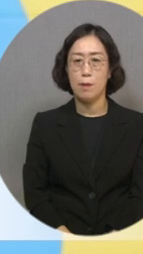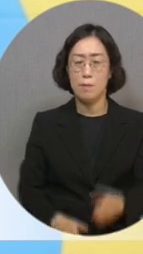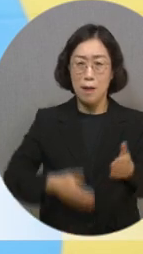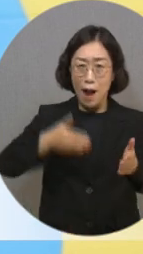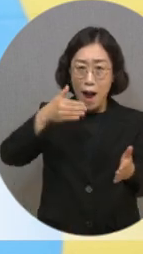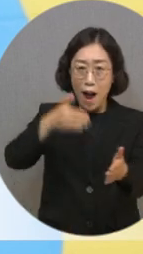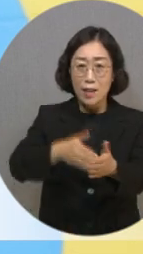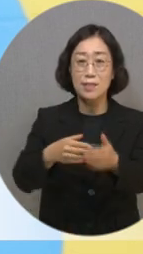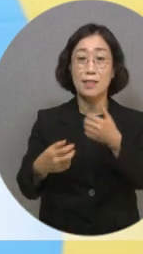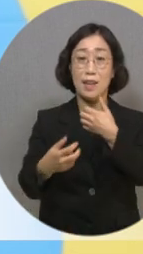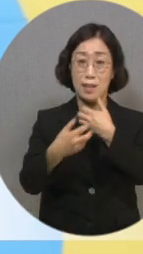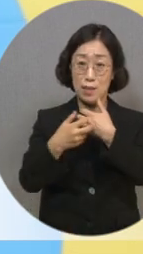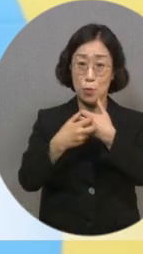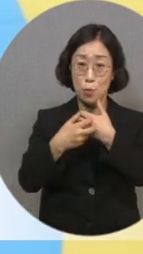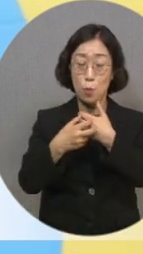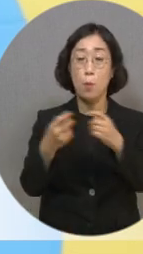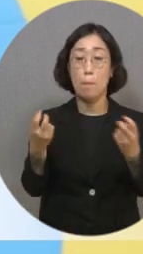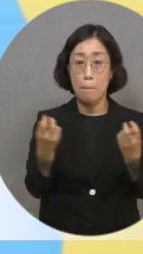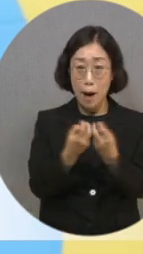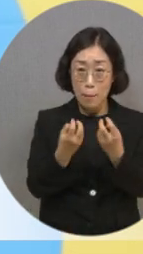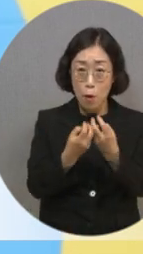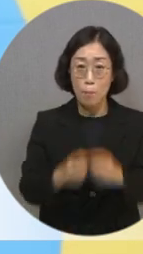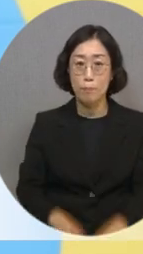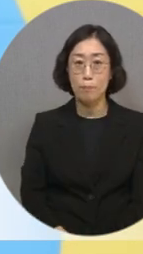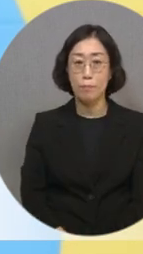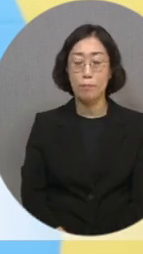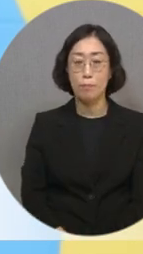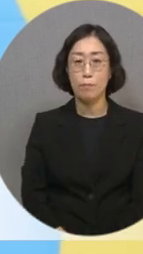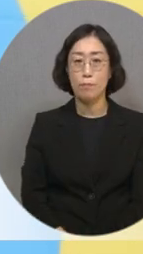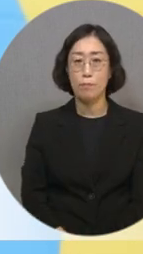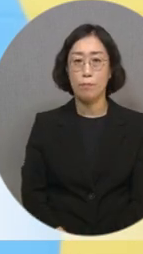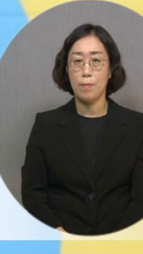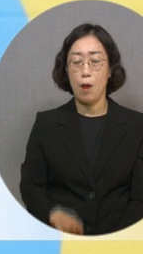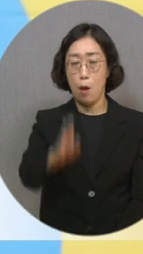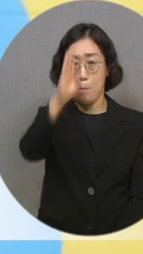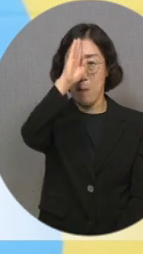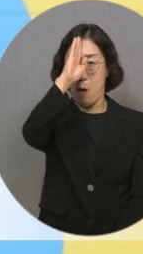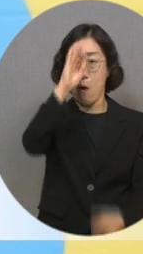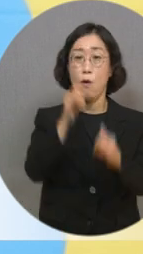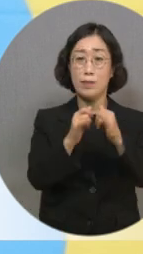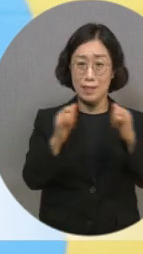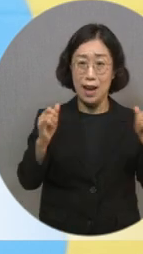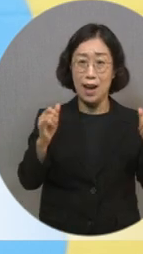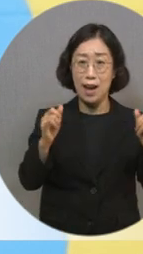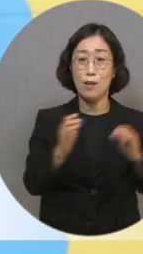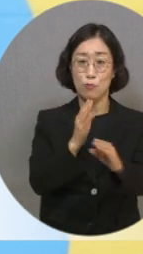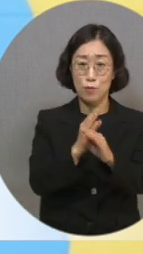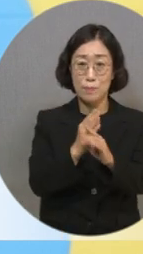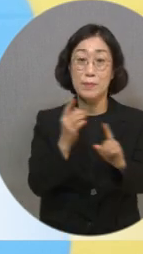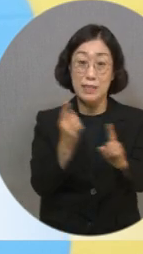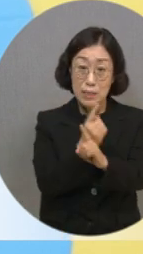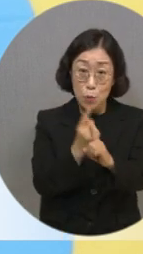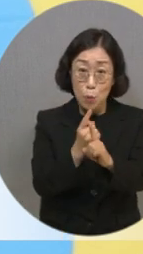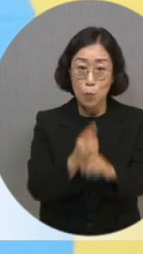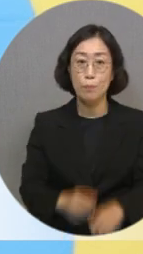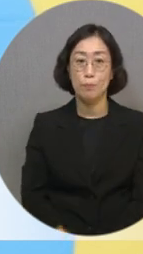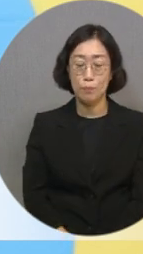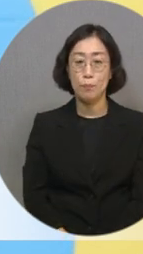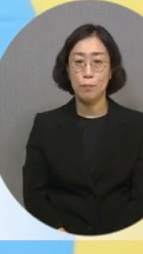이제까지의 의료가 말 그대로 이제 환자 중심이었다면,